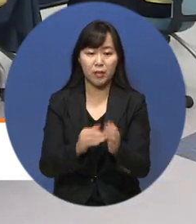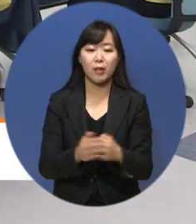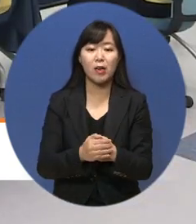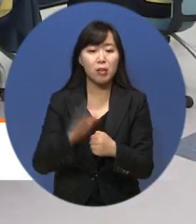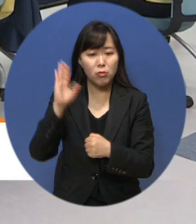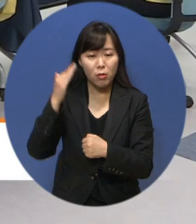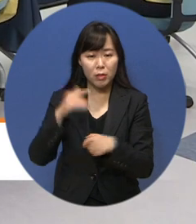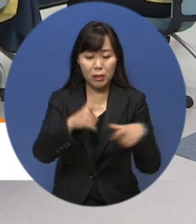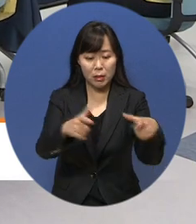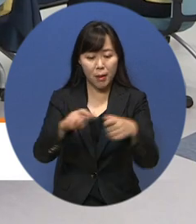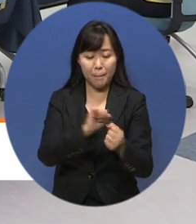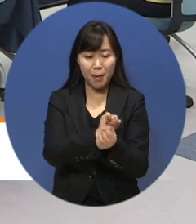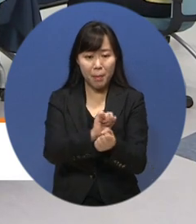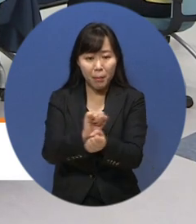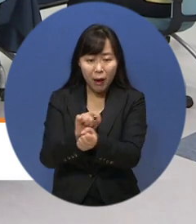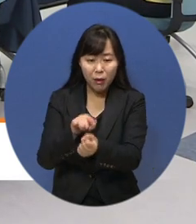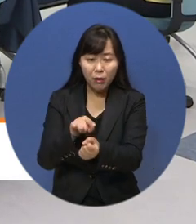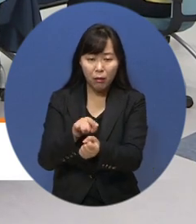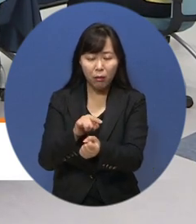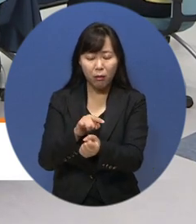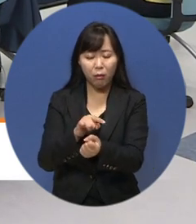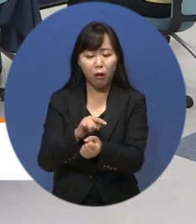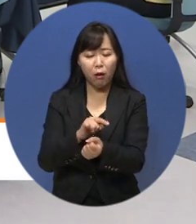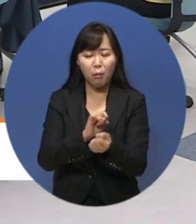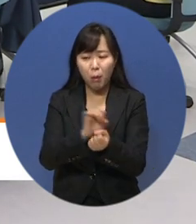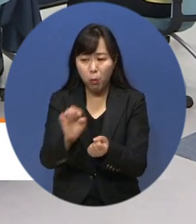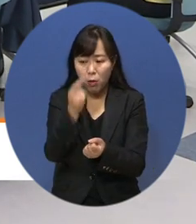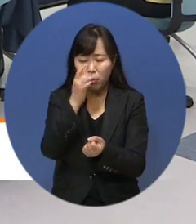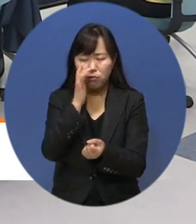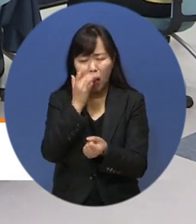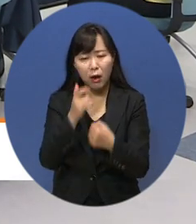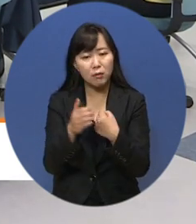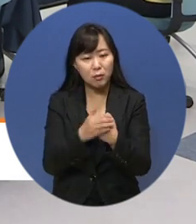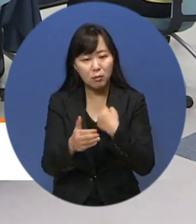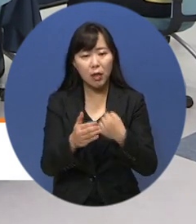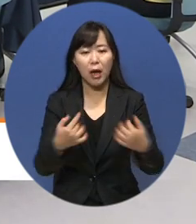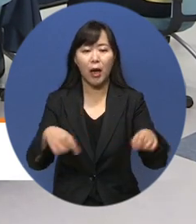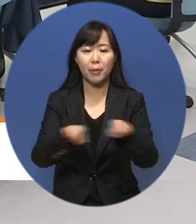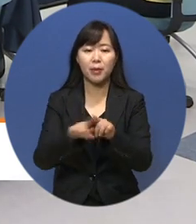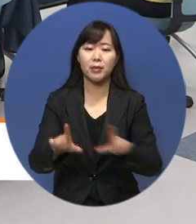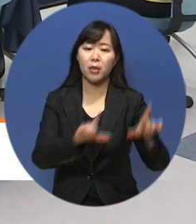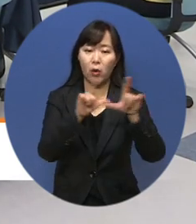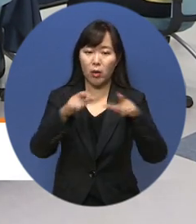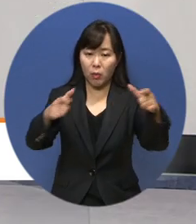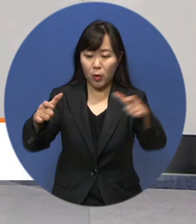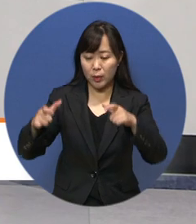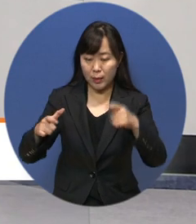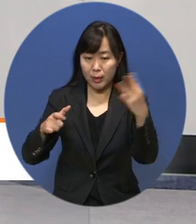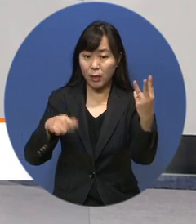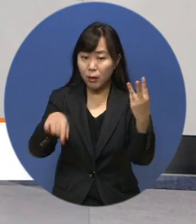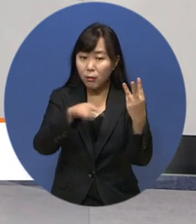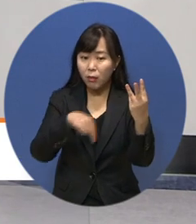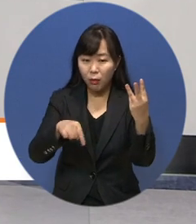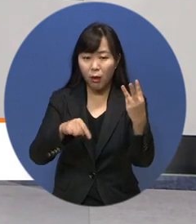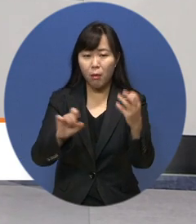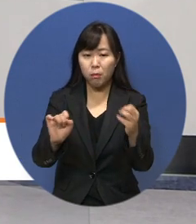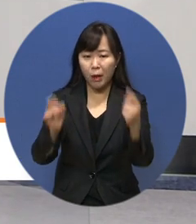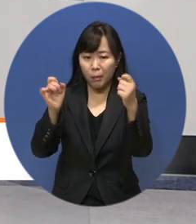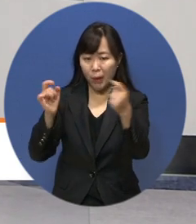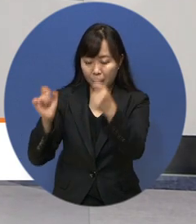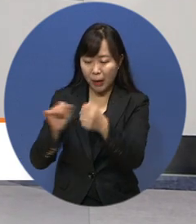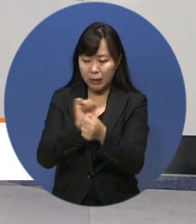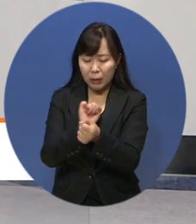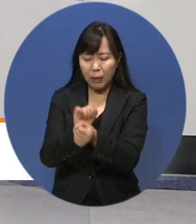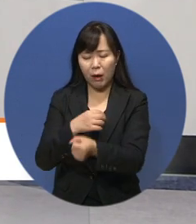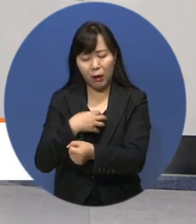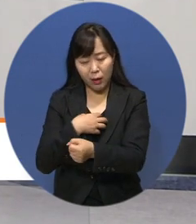발생된 지역 감염이 경로가 불명 오카다 는 점에서 공동생활 권인 세계 시는 동시다발적인 전파